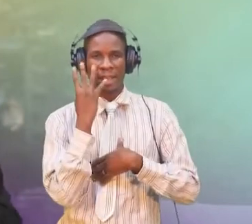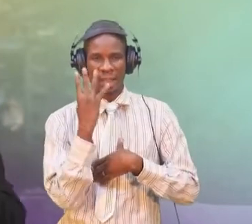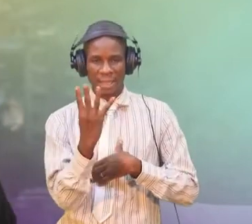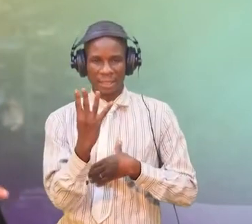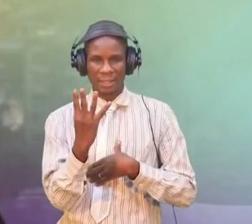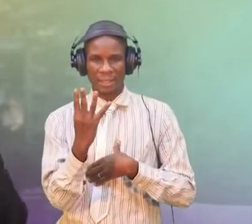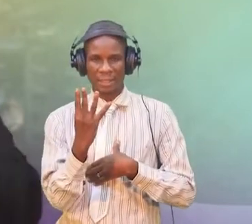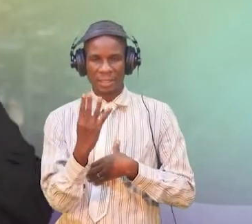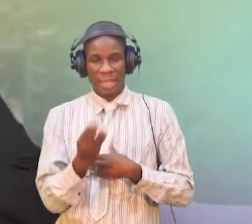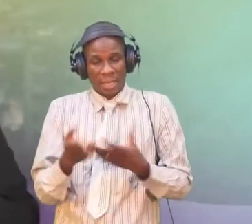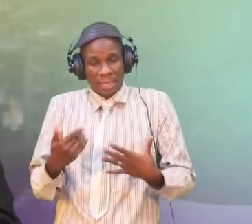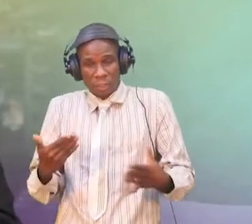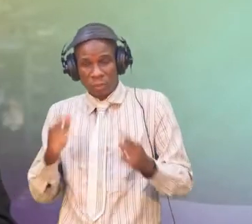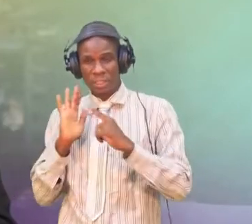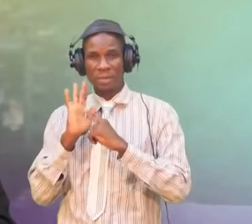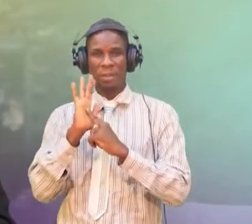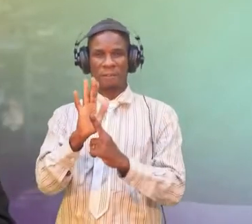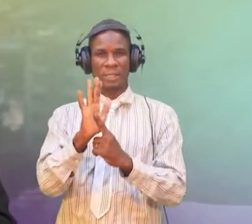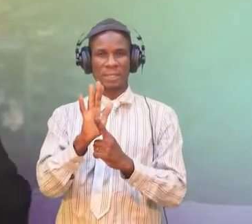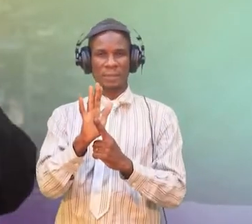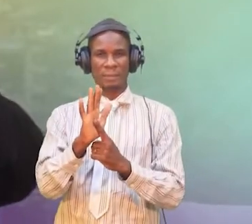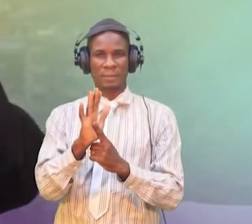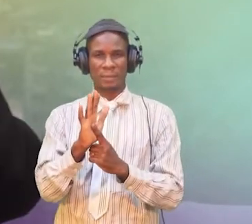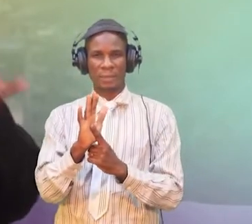babalani wana balakisanaka bolingo mpenza